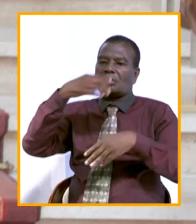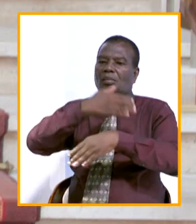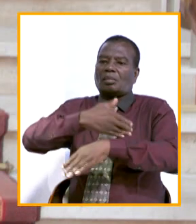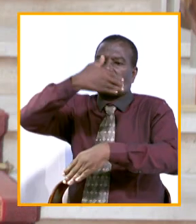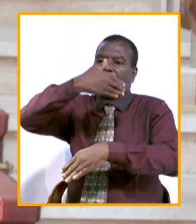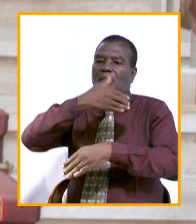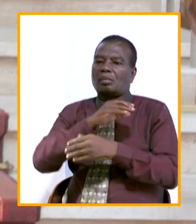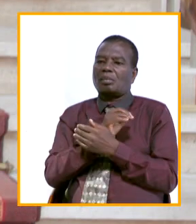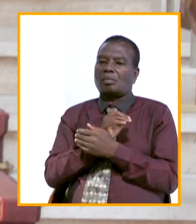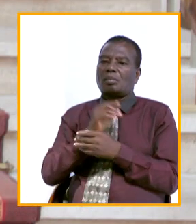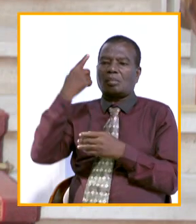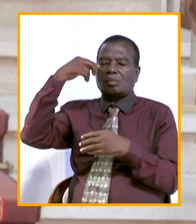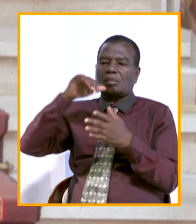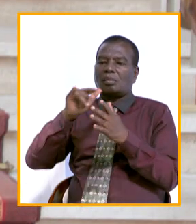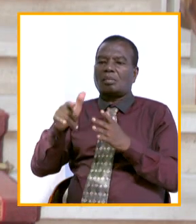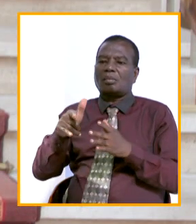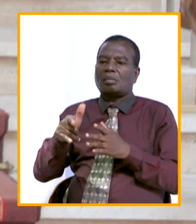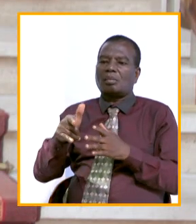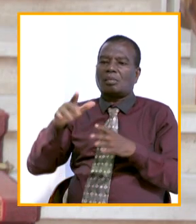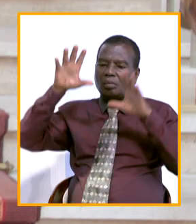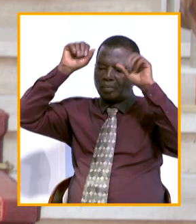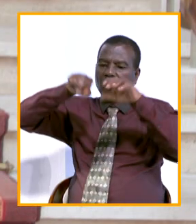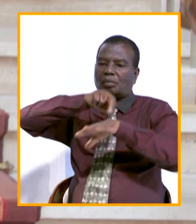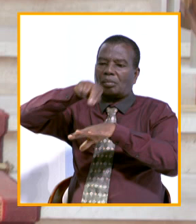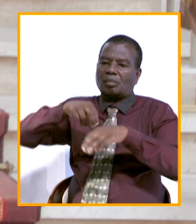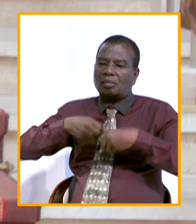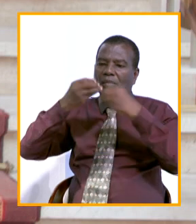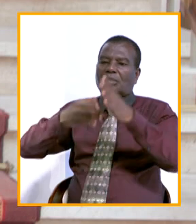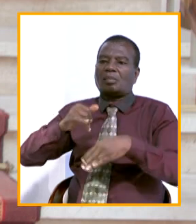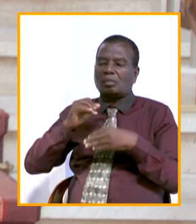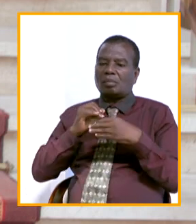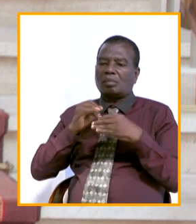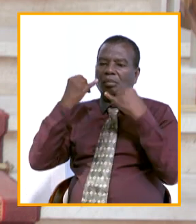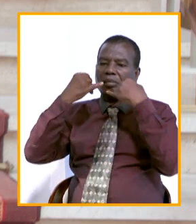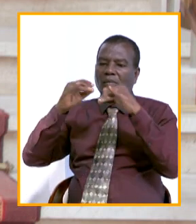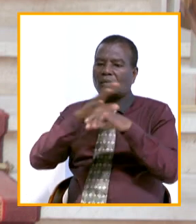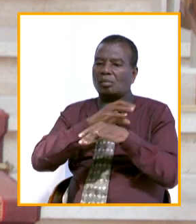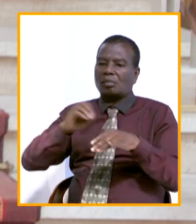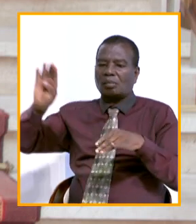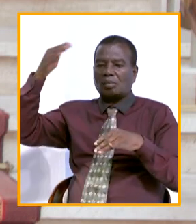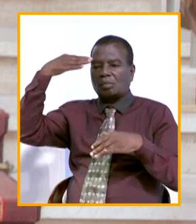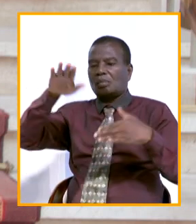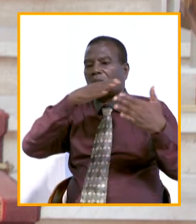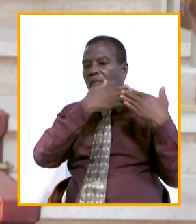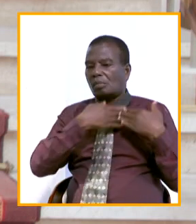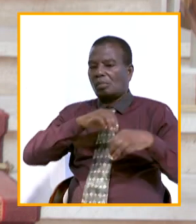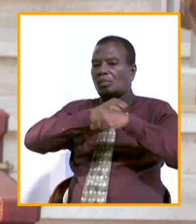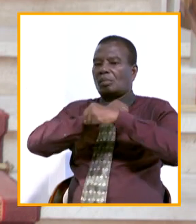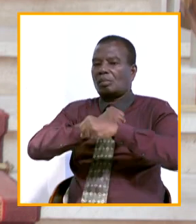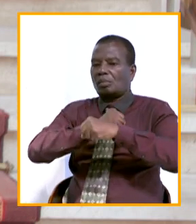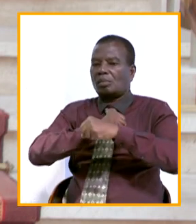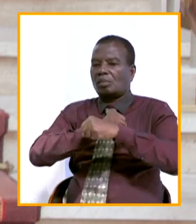frontières. À ce titre, le président de la République a donné des instructions au ministre en charge de la